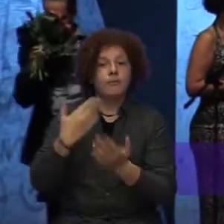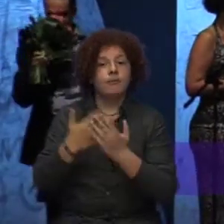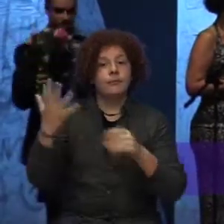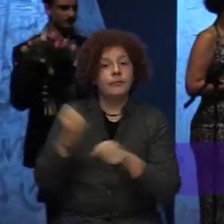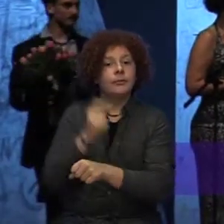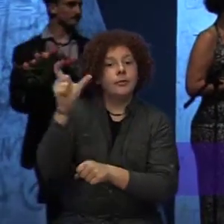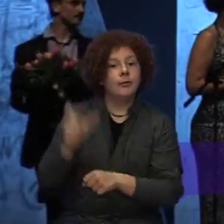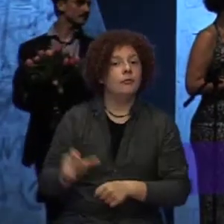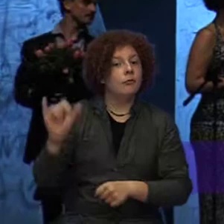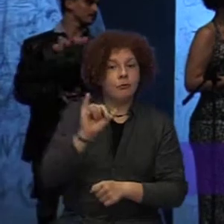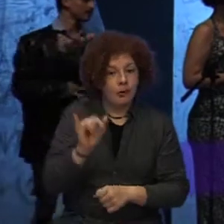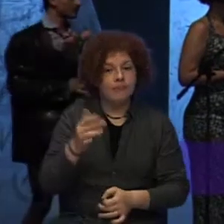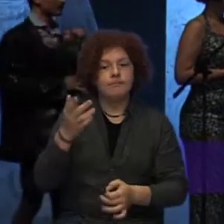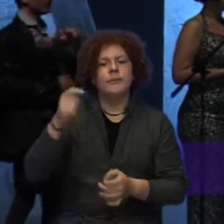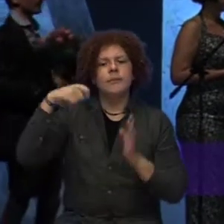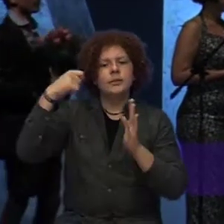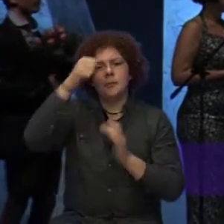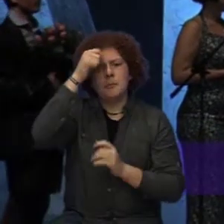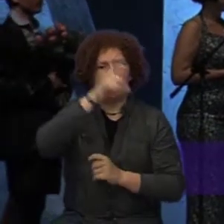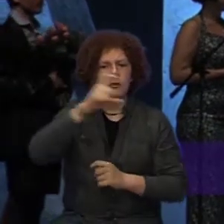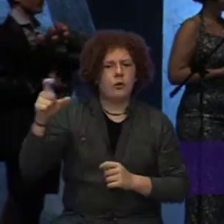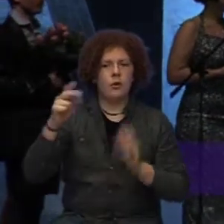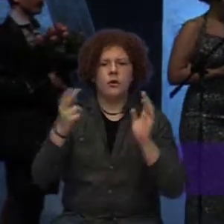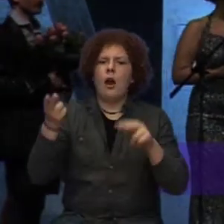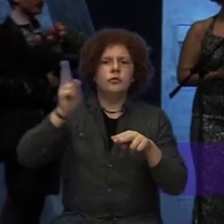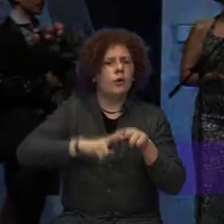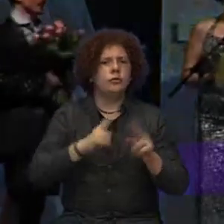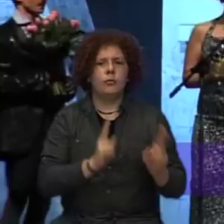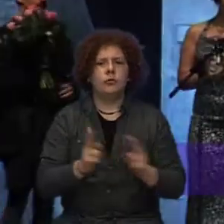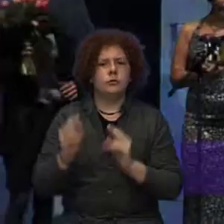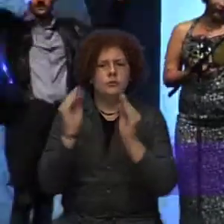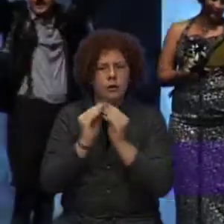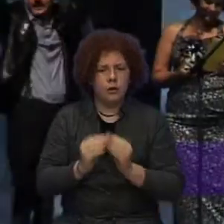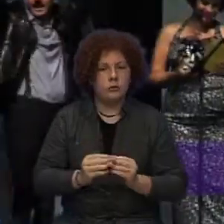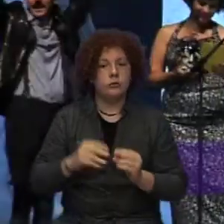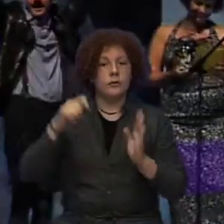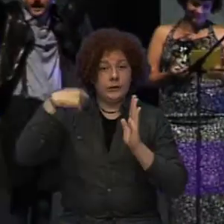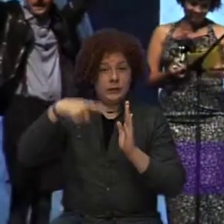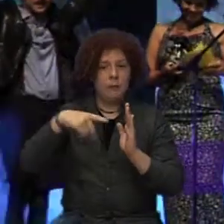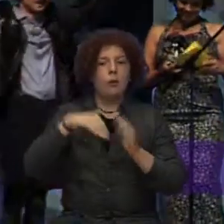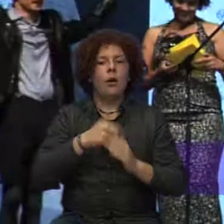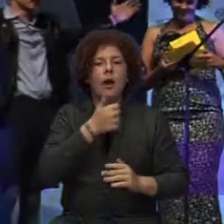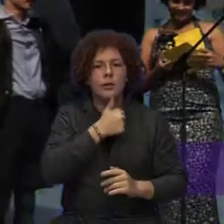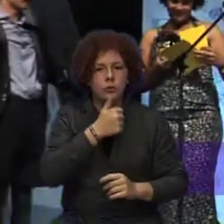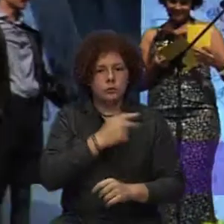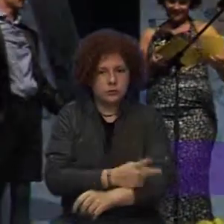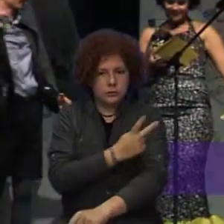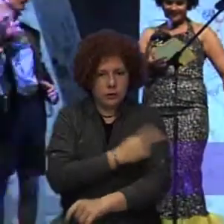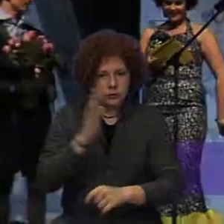Film Nejhorší možný scénář režiséra Christiana Holma. Gratulujeme!